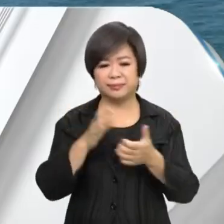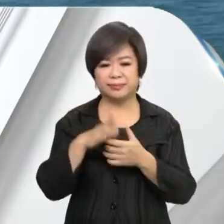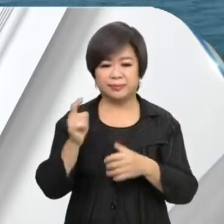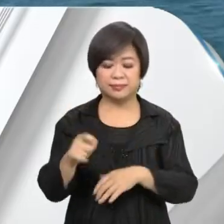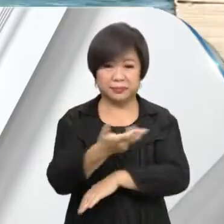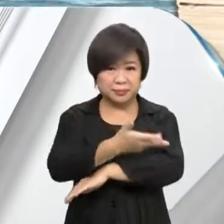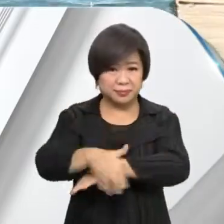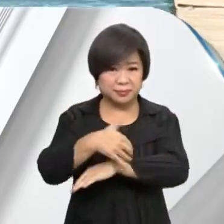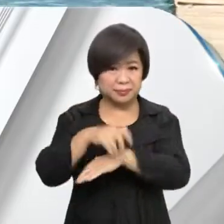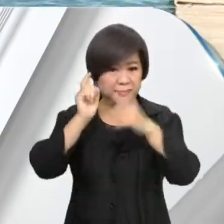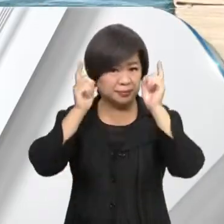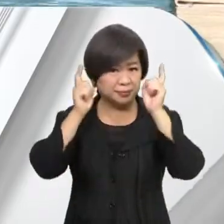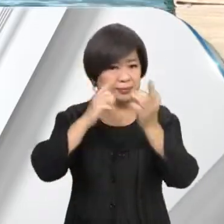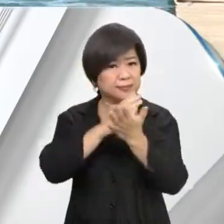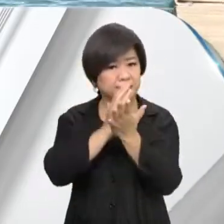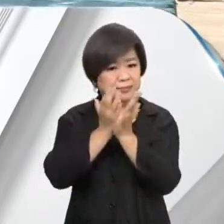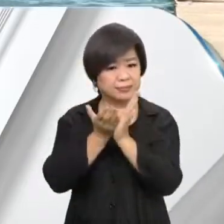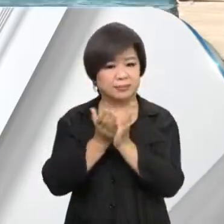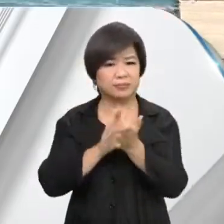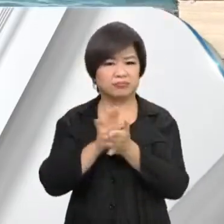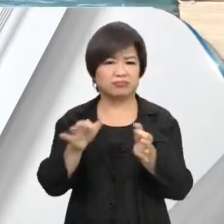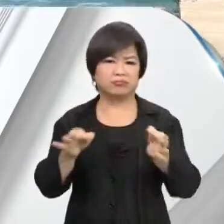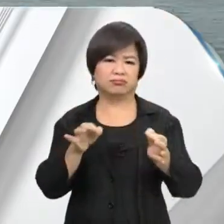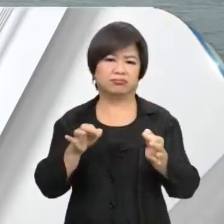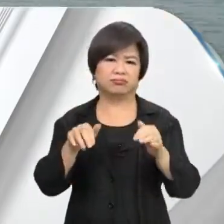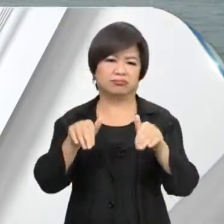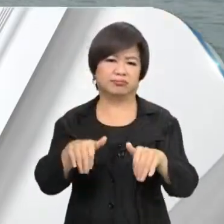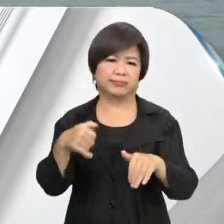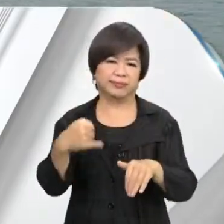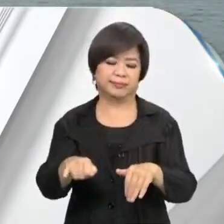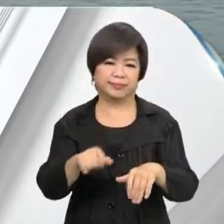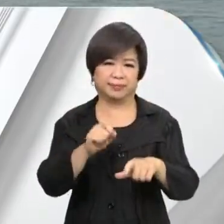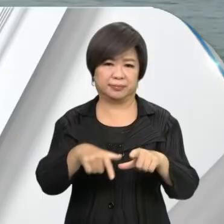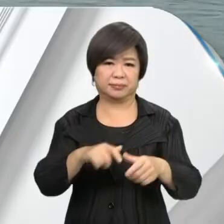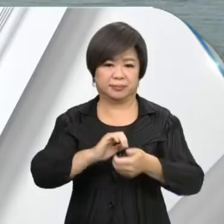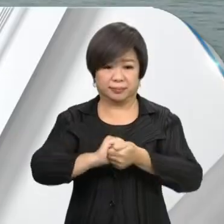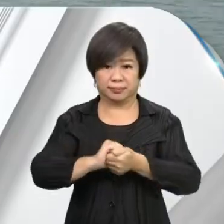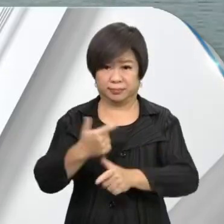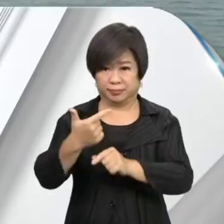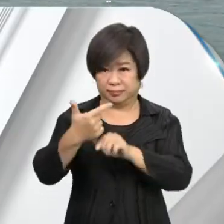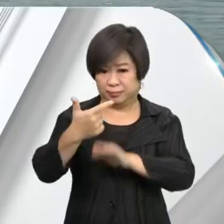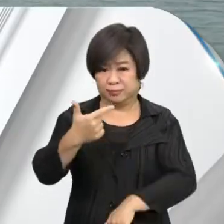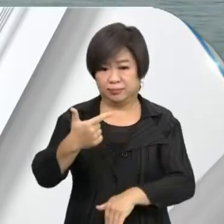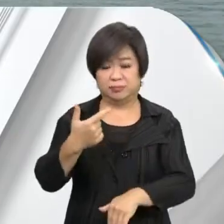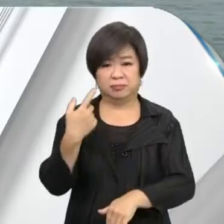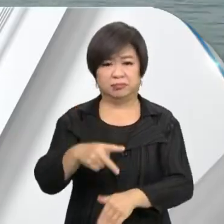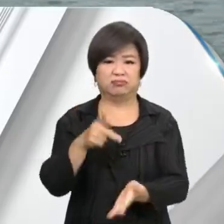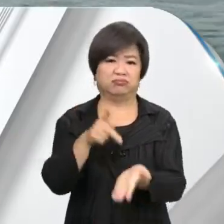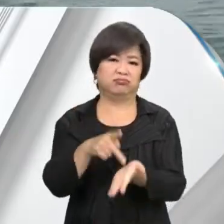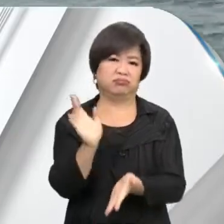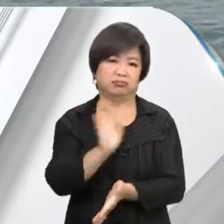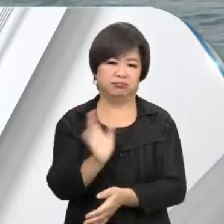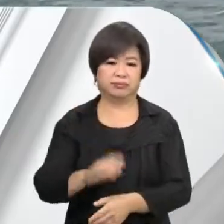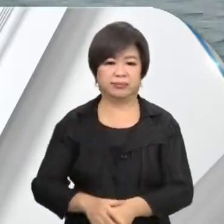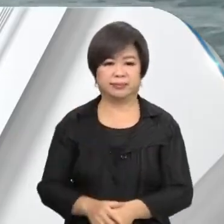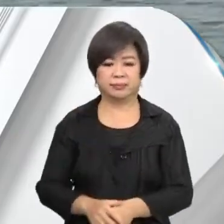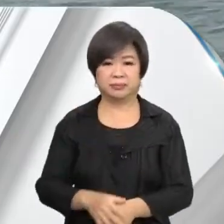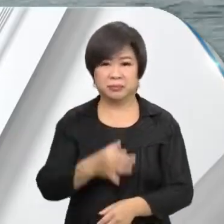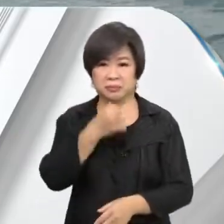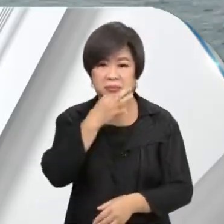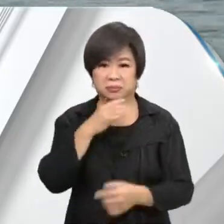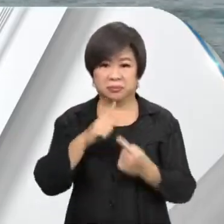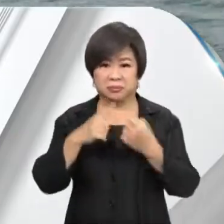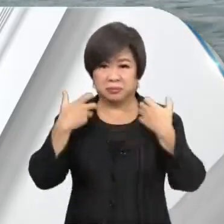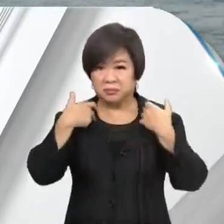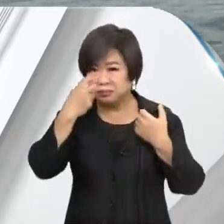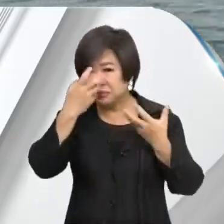料设施。三因为营运状况不好，创伤集体两个代用年的某一个住下业，为了避免无人管理发生